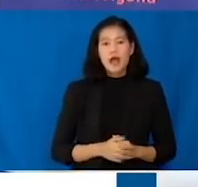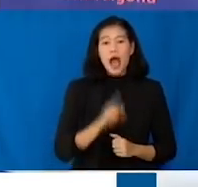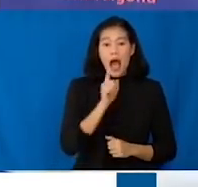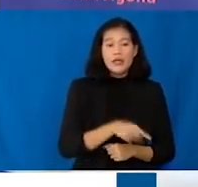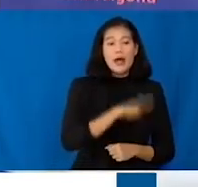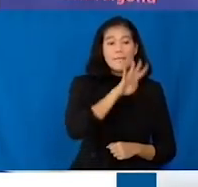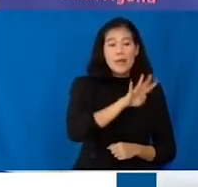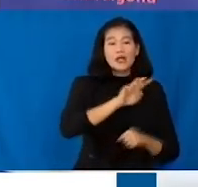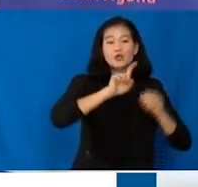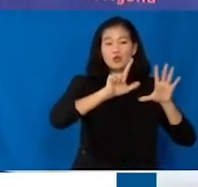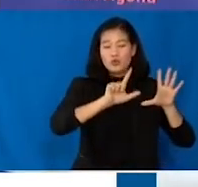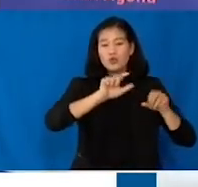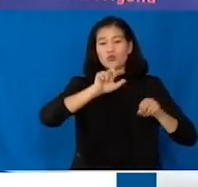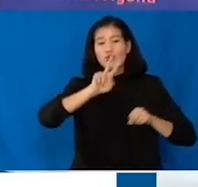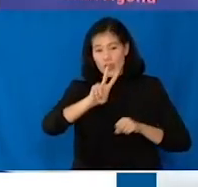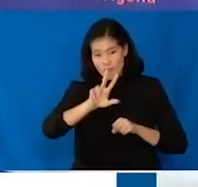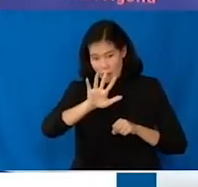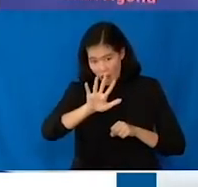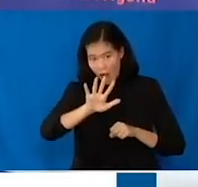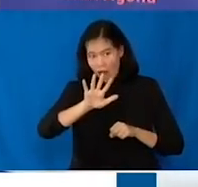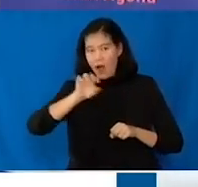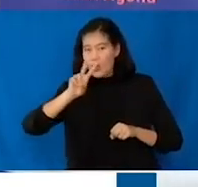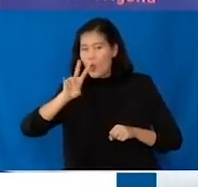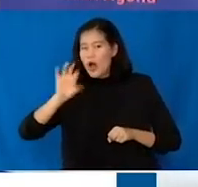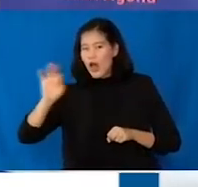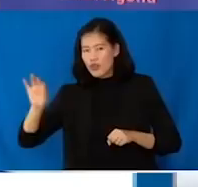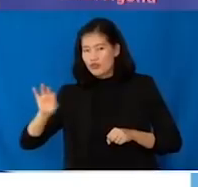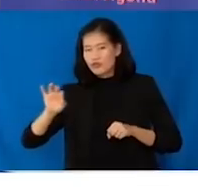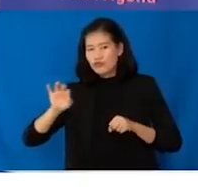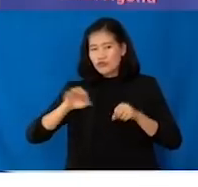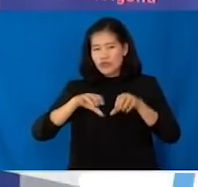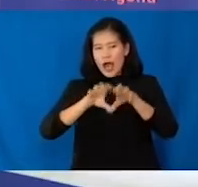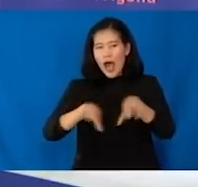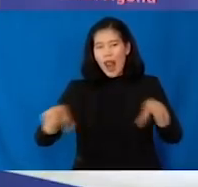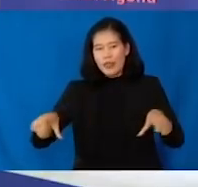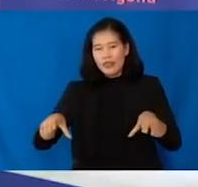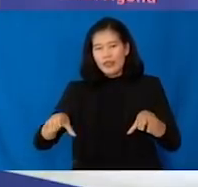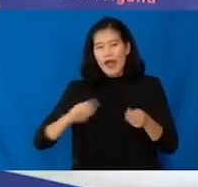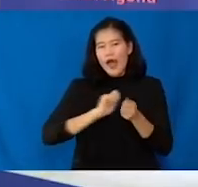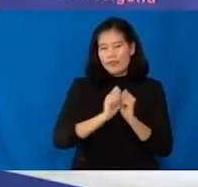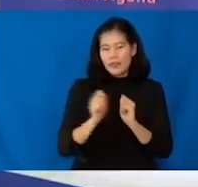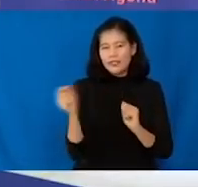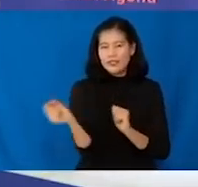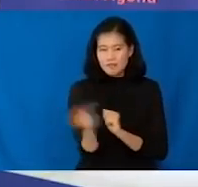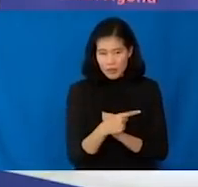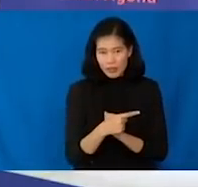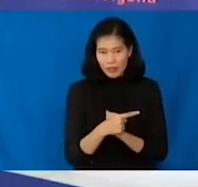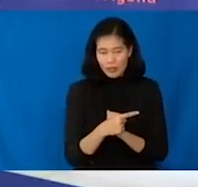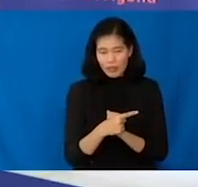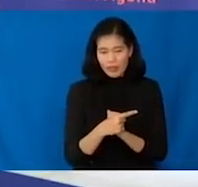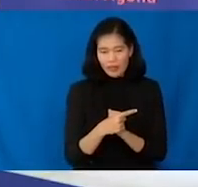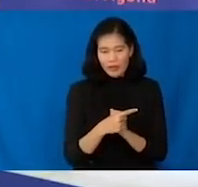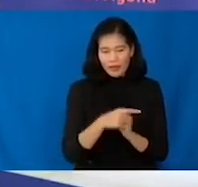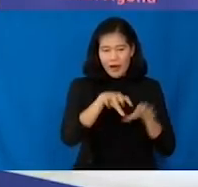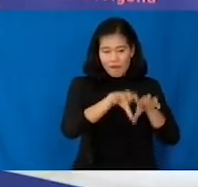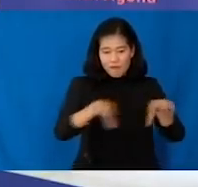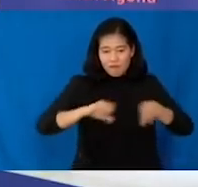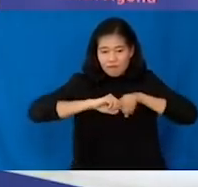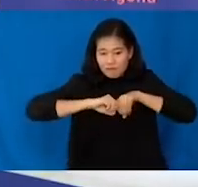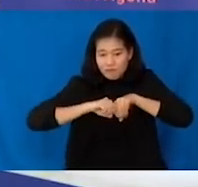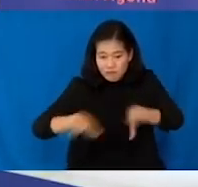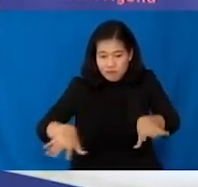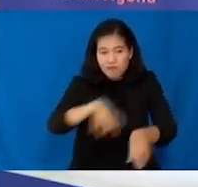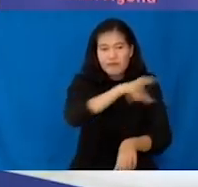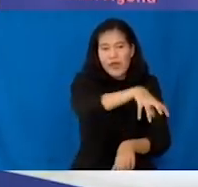mp470 5200 kit untuk rapid test telah didistribusikan ke seluruh Dinas Kesehatan